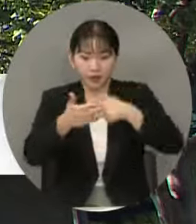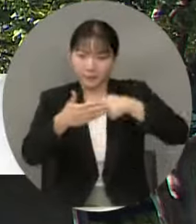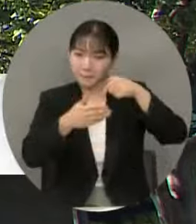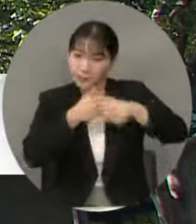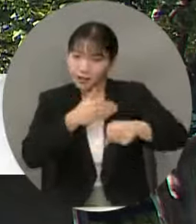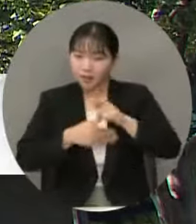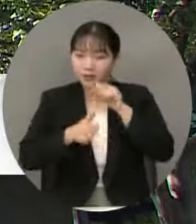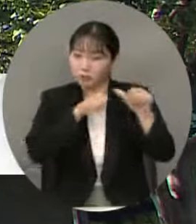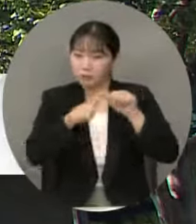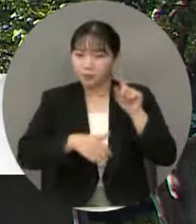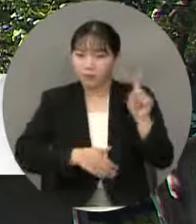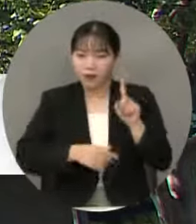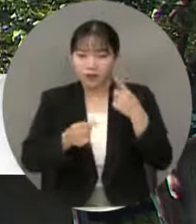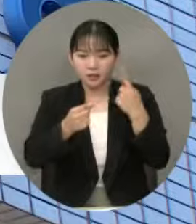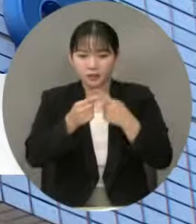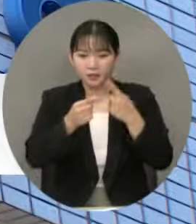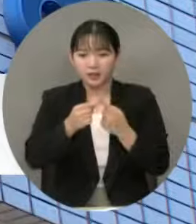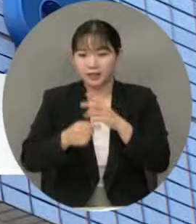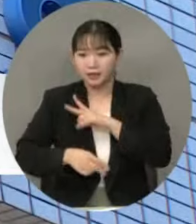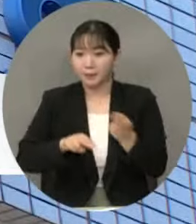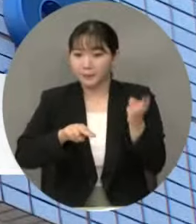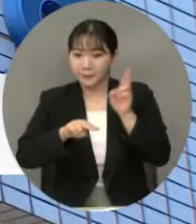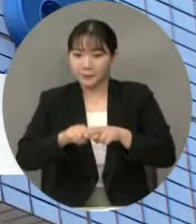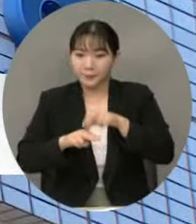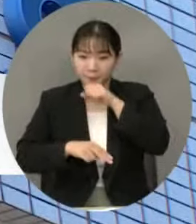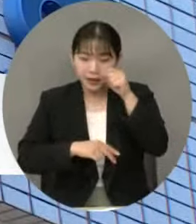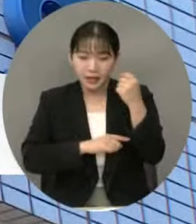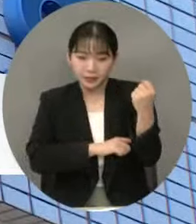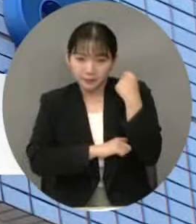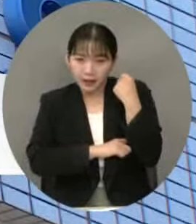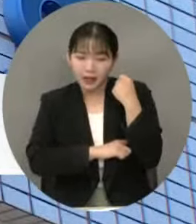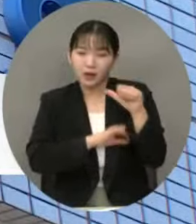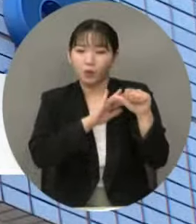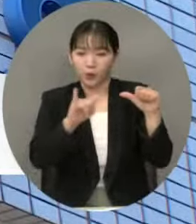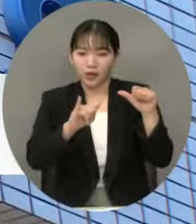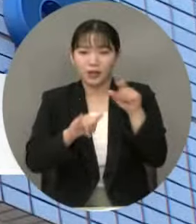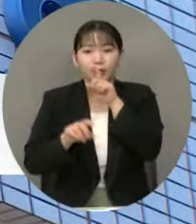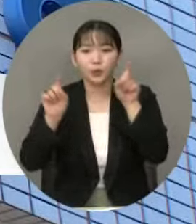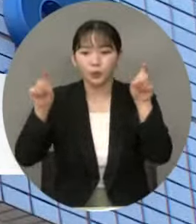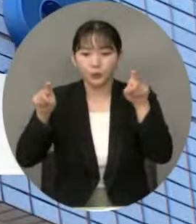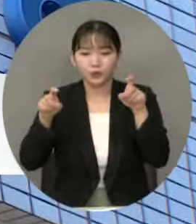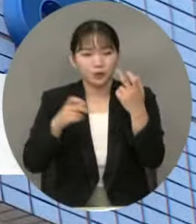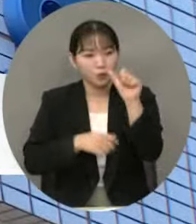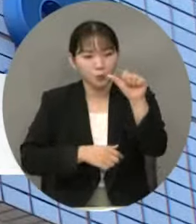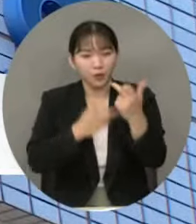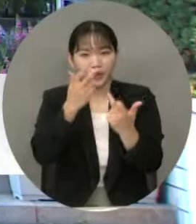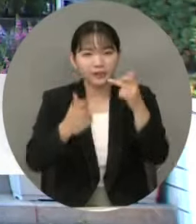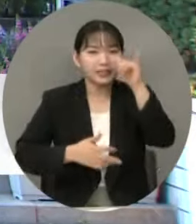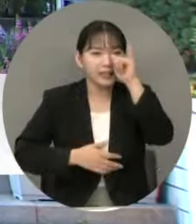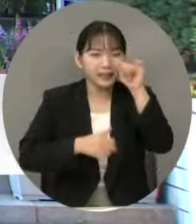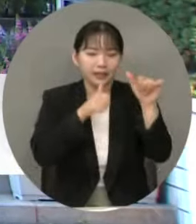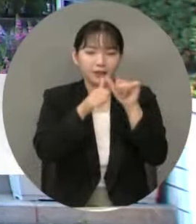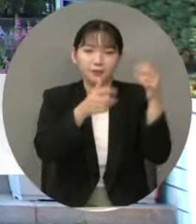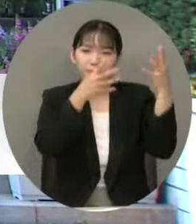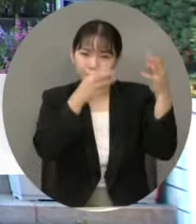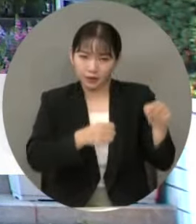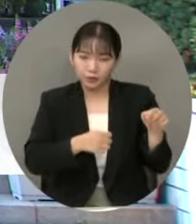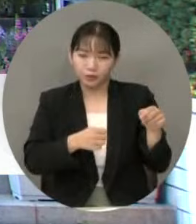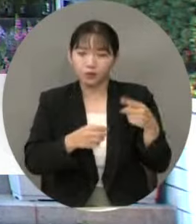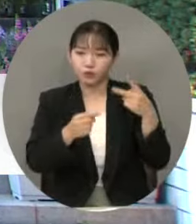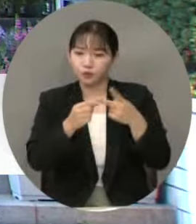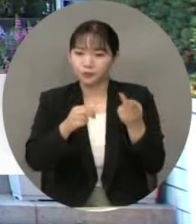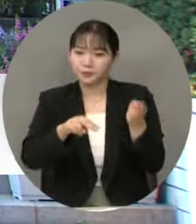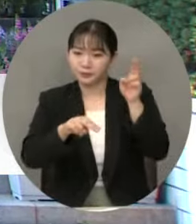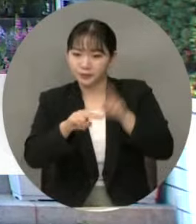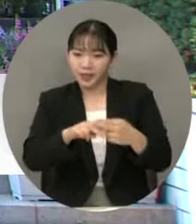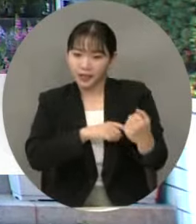안팎에서 초선 의원으로 구성된 목포민주당 주류 5인방, 이른바 독수리 5형제가 존재한다는 소문이 무성하고 재선급